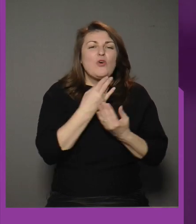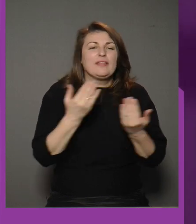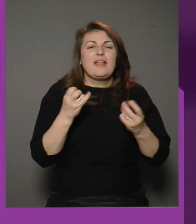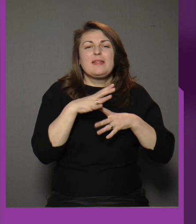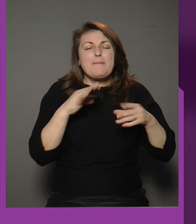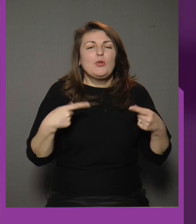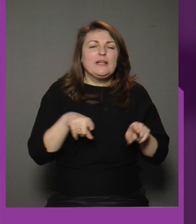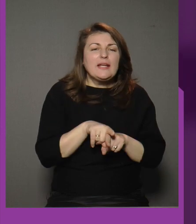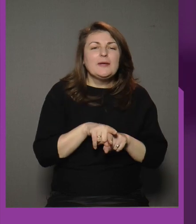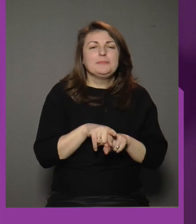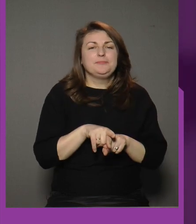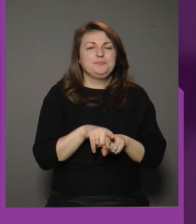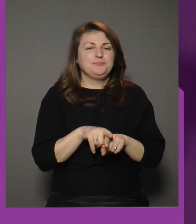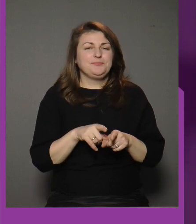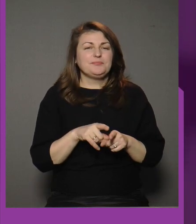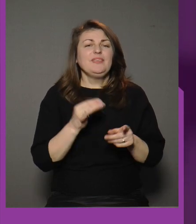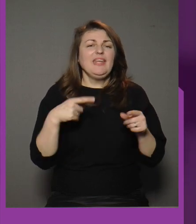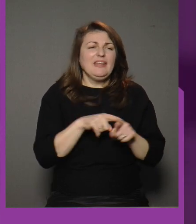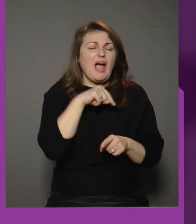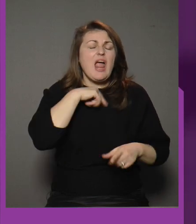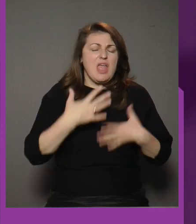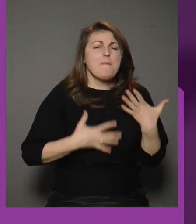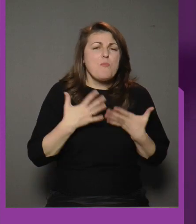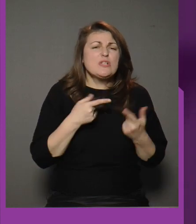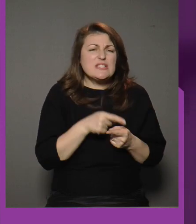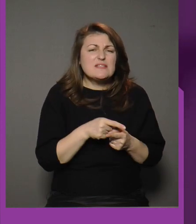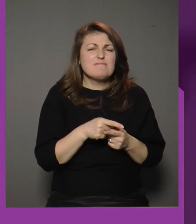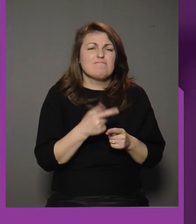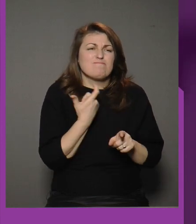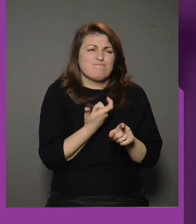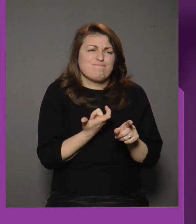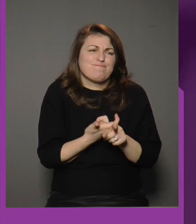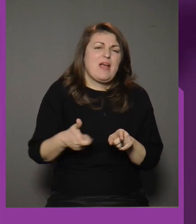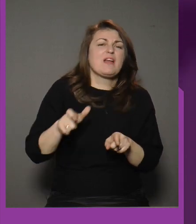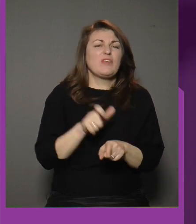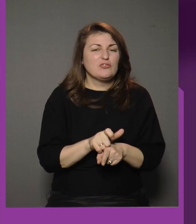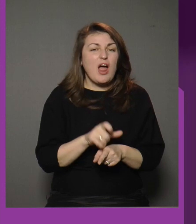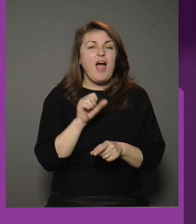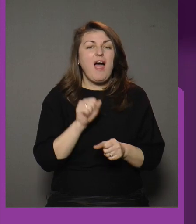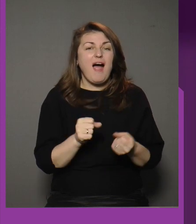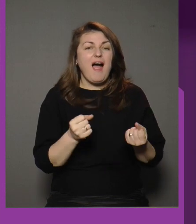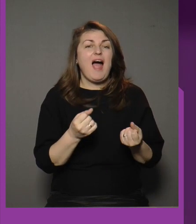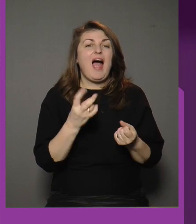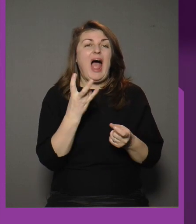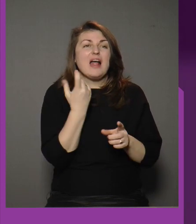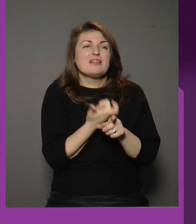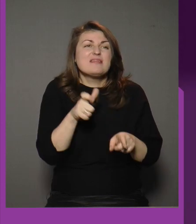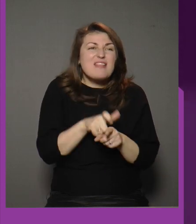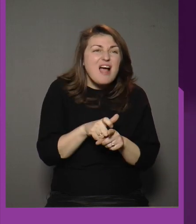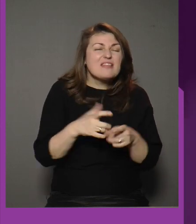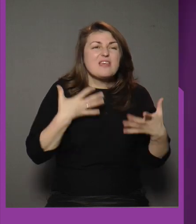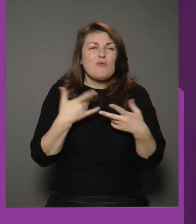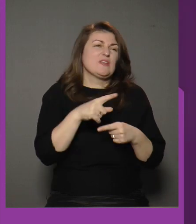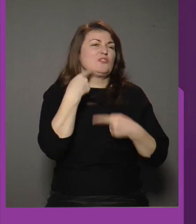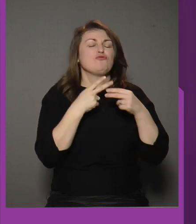такі... І так емоції переважають, да? А над емоції вони завжди